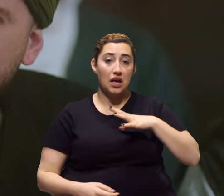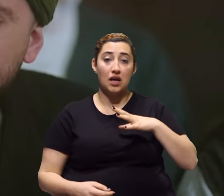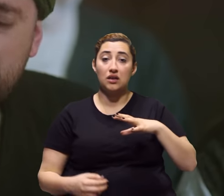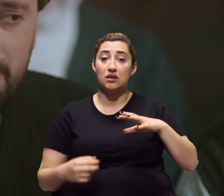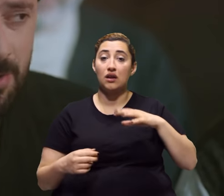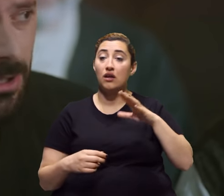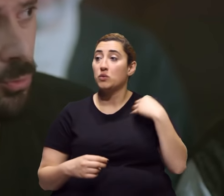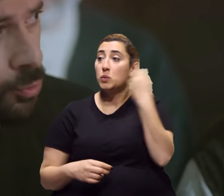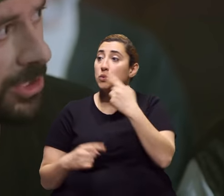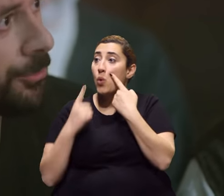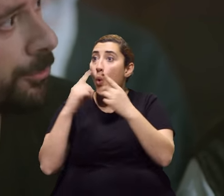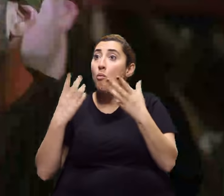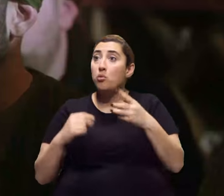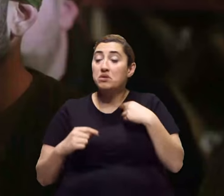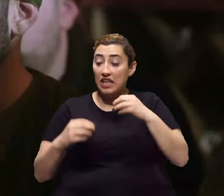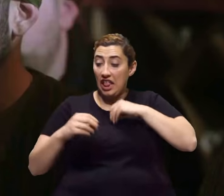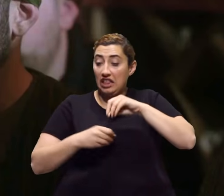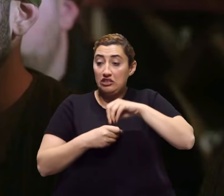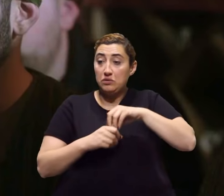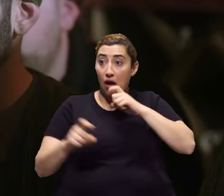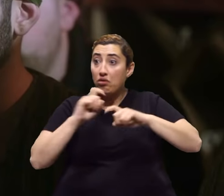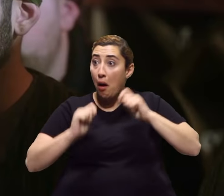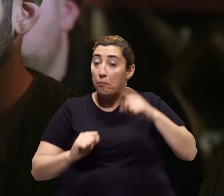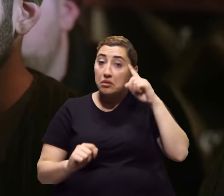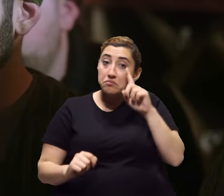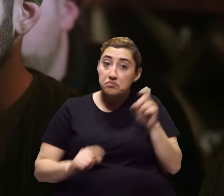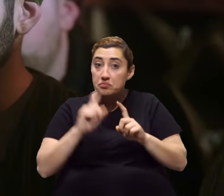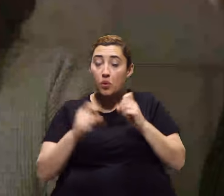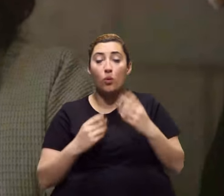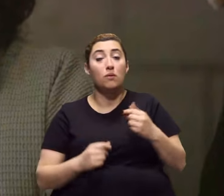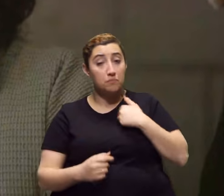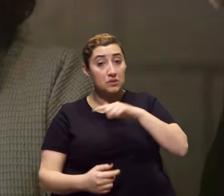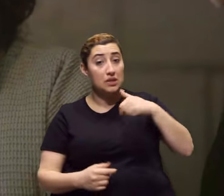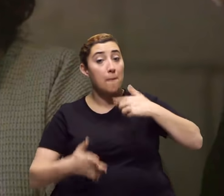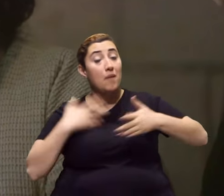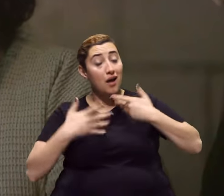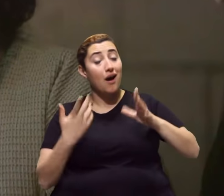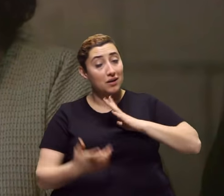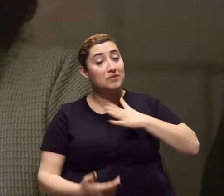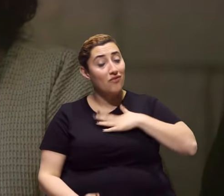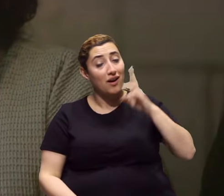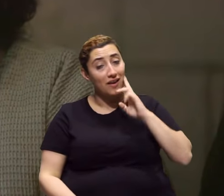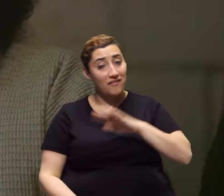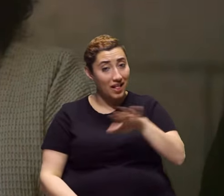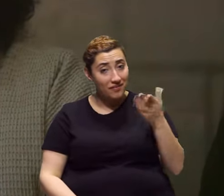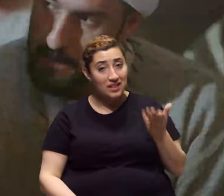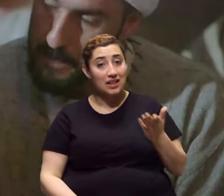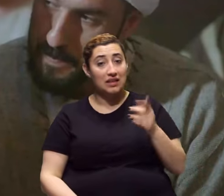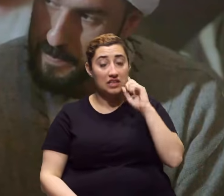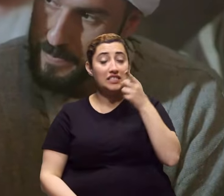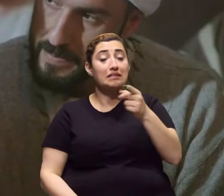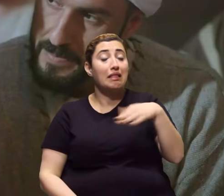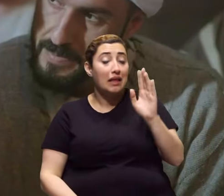cemalin göstermeyince kusur arar olduk kendimizde. Biz dahi merak ederiz pirdaşlar. Bizsiz